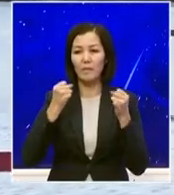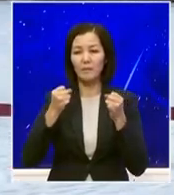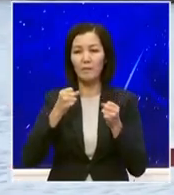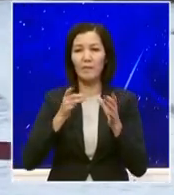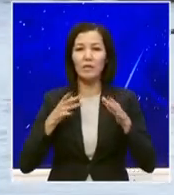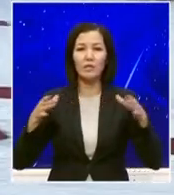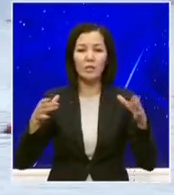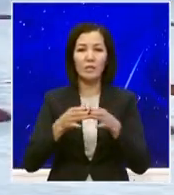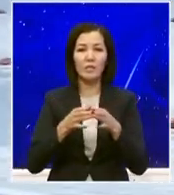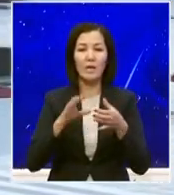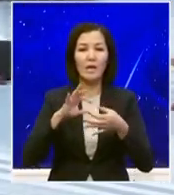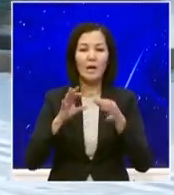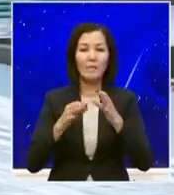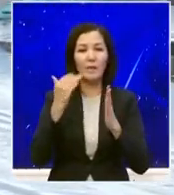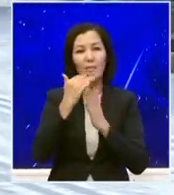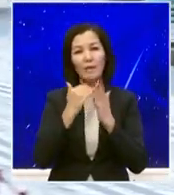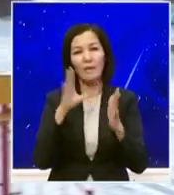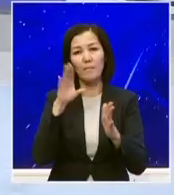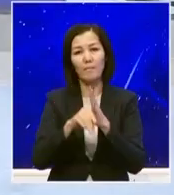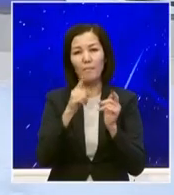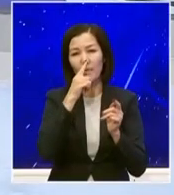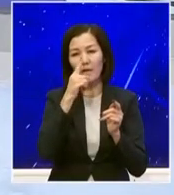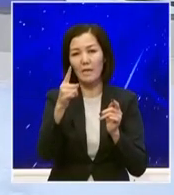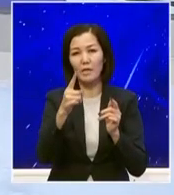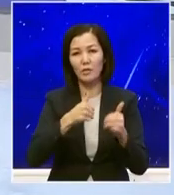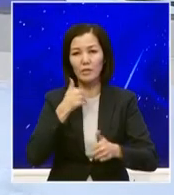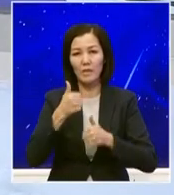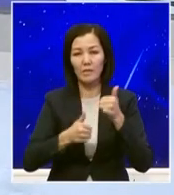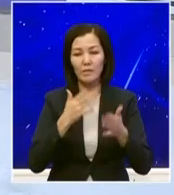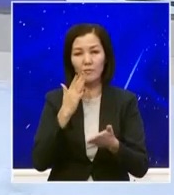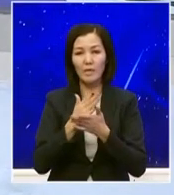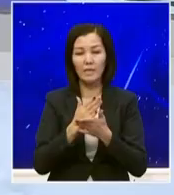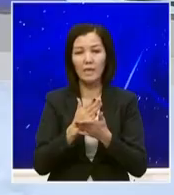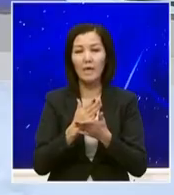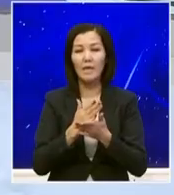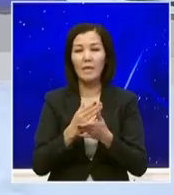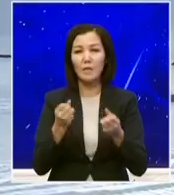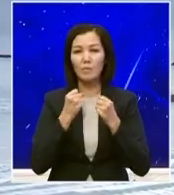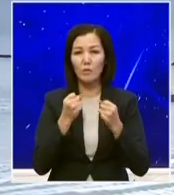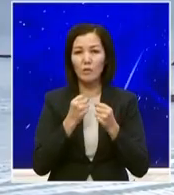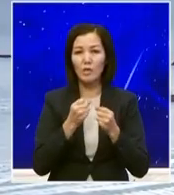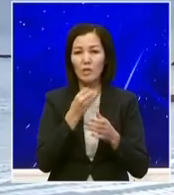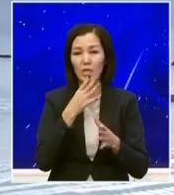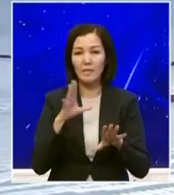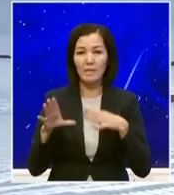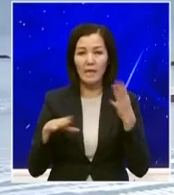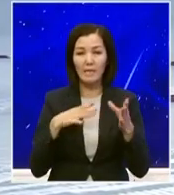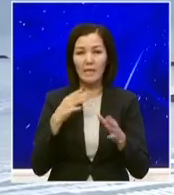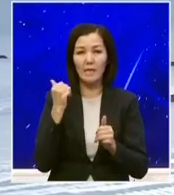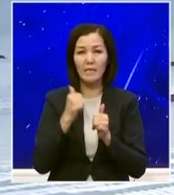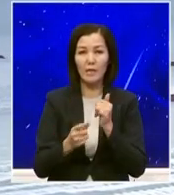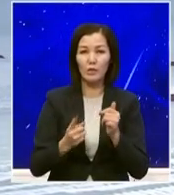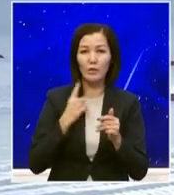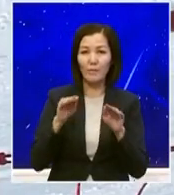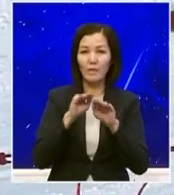Олар олимпиада бағдарламасына енген барлық қашықтық бойынша күш қарымын сынап жатыр. Мамандардың айтуынша, спортшылар жарысқа жақсы дайындалған, әрқайсының